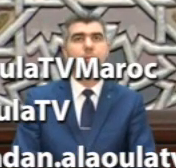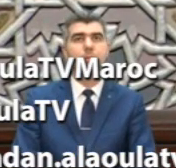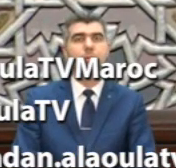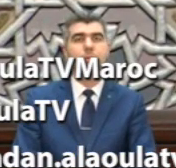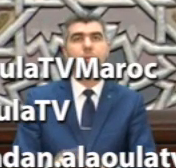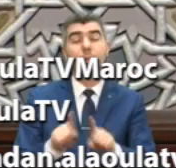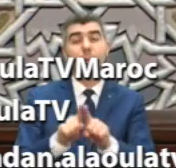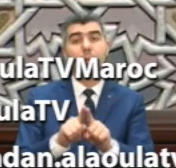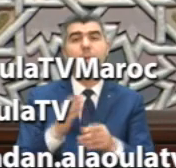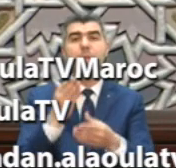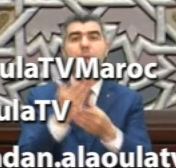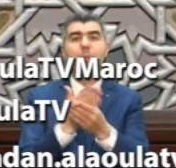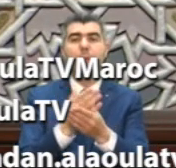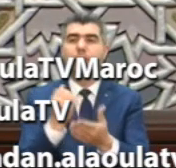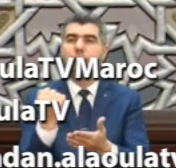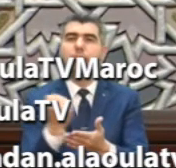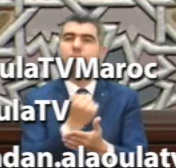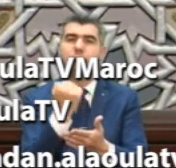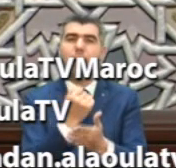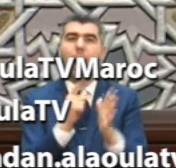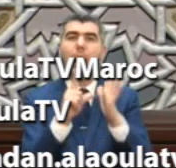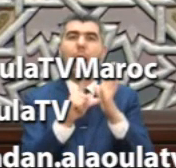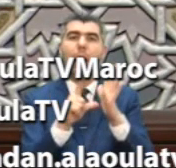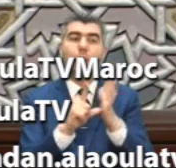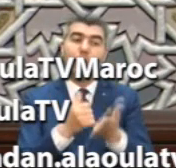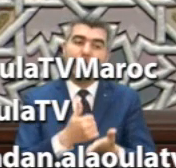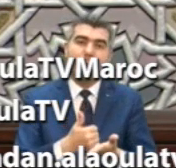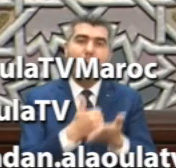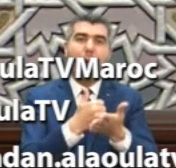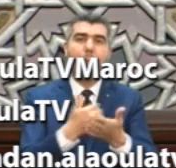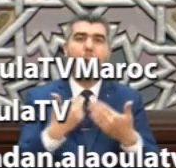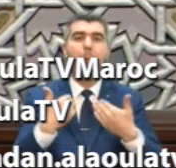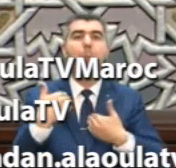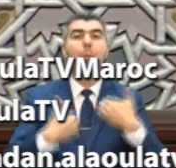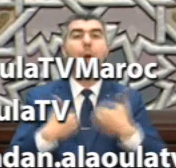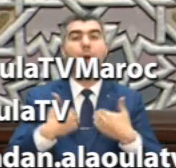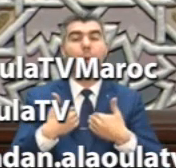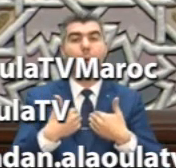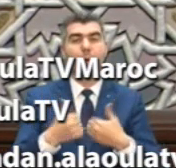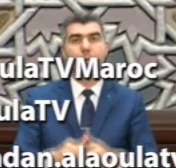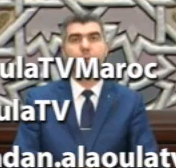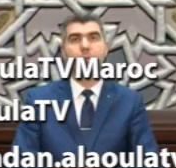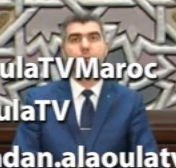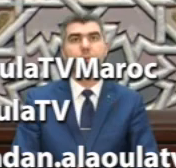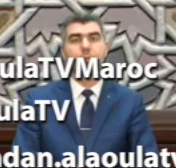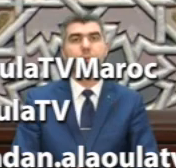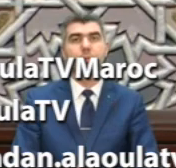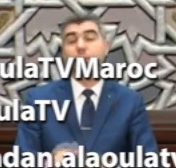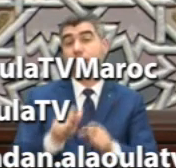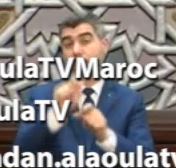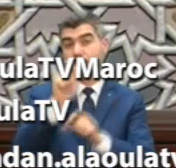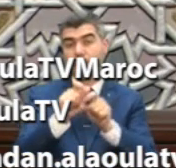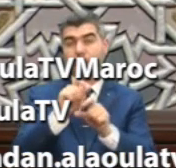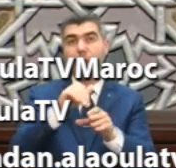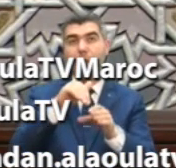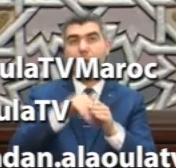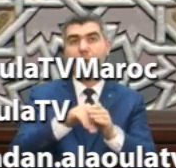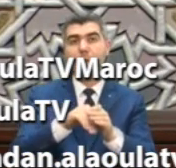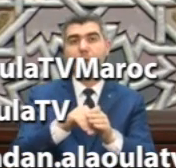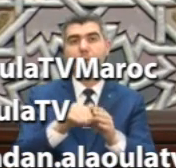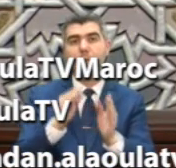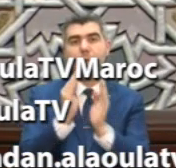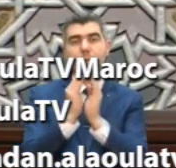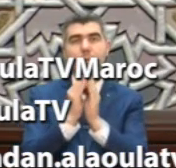حول أسباب التأخر في تفعيل قانون الدعم المباشر لذوي الاحتياجات الخاصة للسيدات والسادة النواب عن فريق